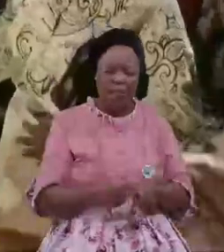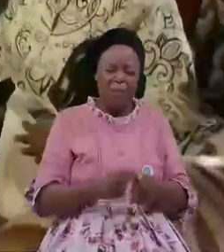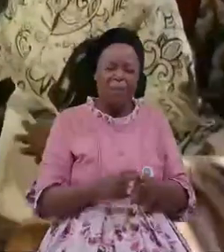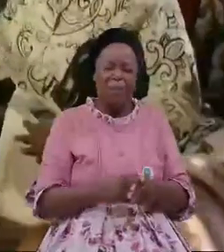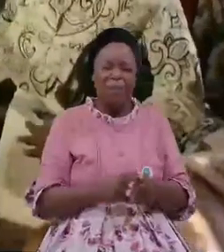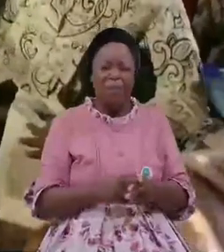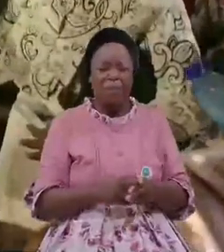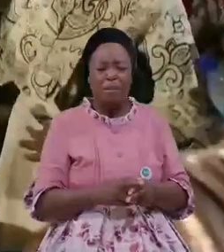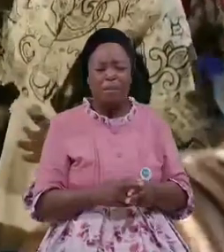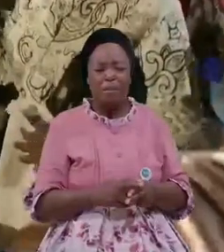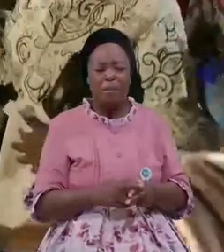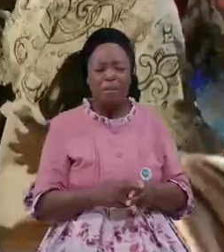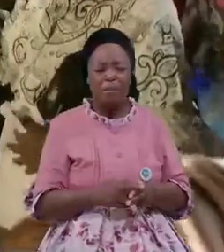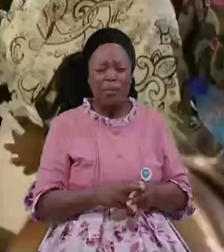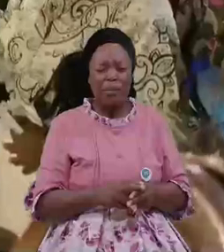jésuschist